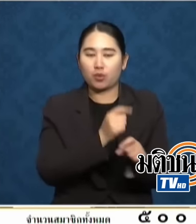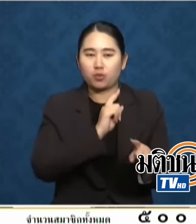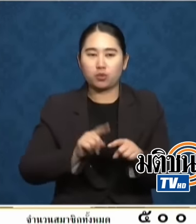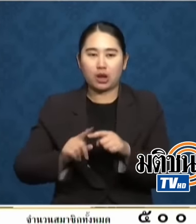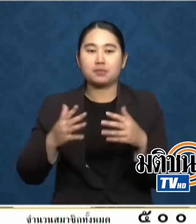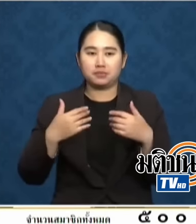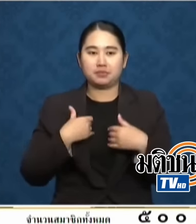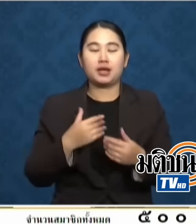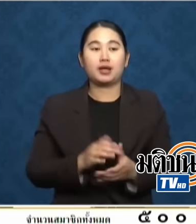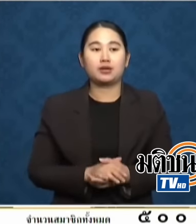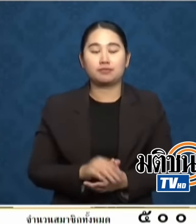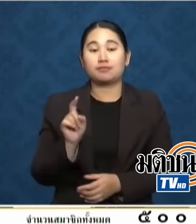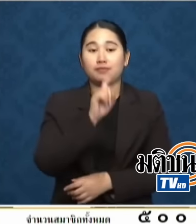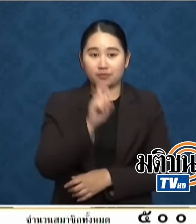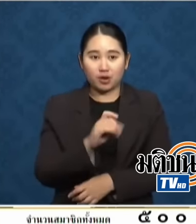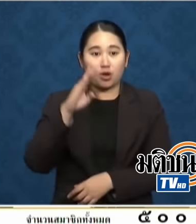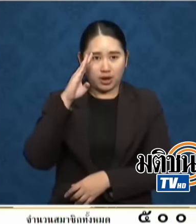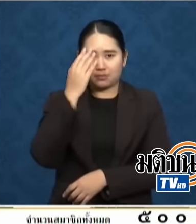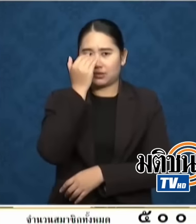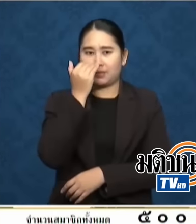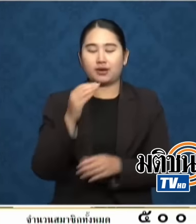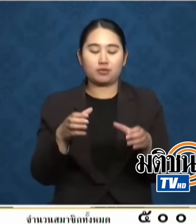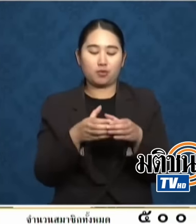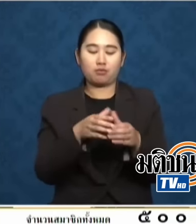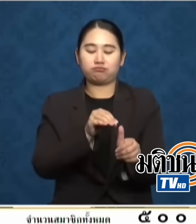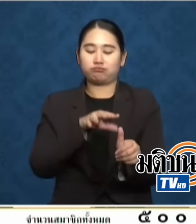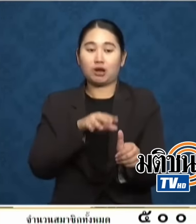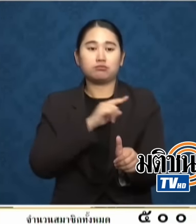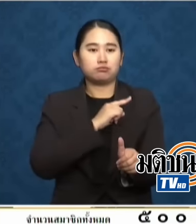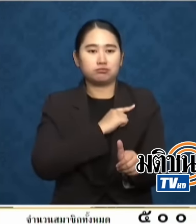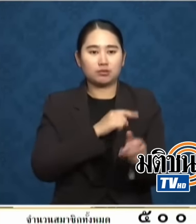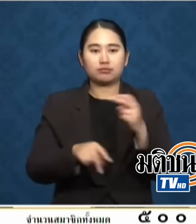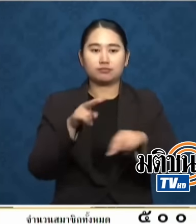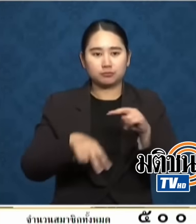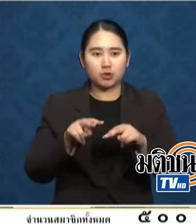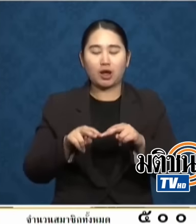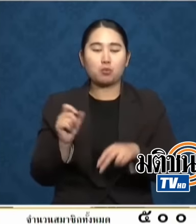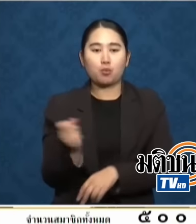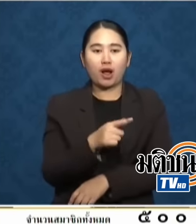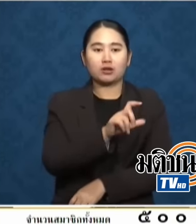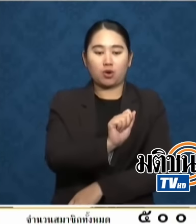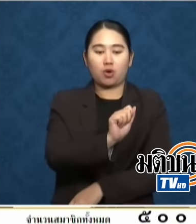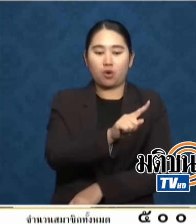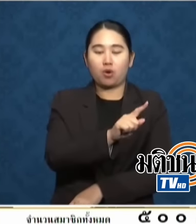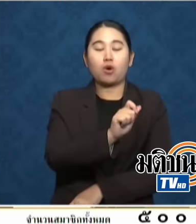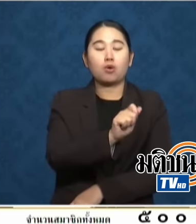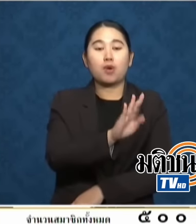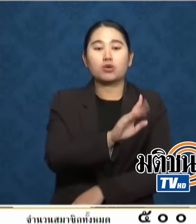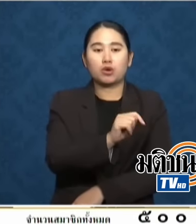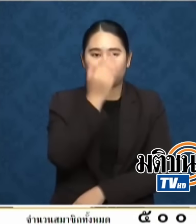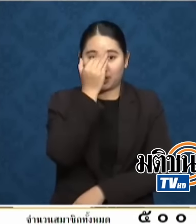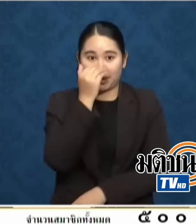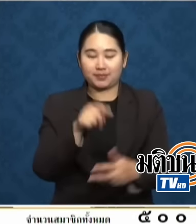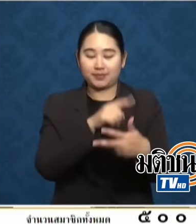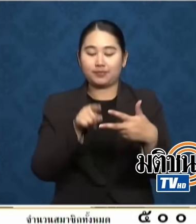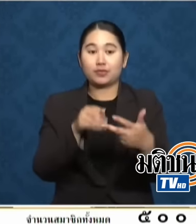ยว่ากองทัพทำไมจึงมีบทบาทมากและมากกว่าสอบต.องค์กรที่3คือศูนย์อำน